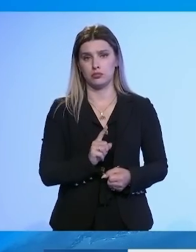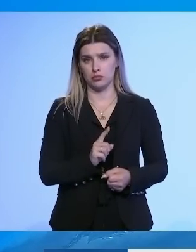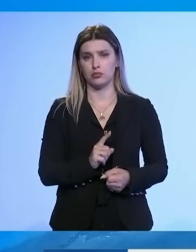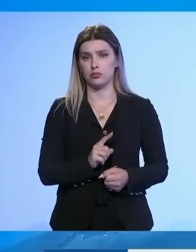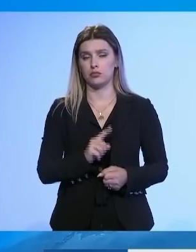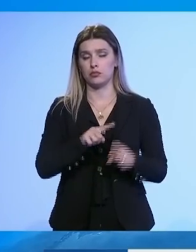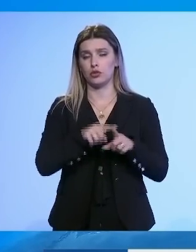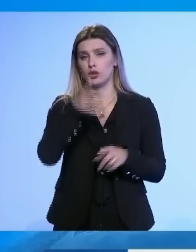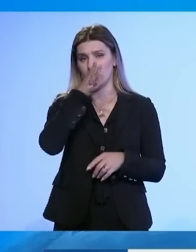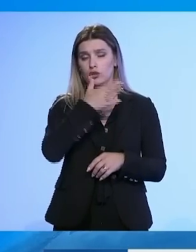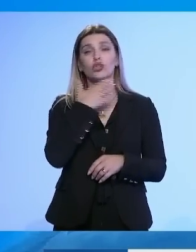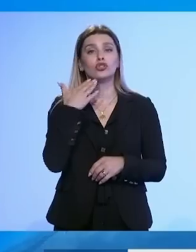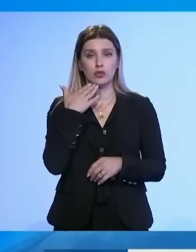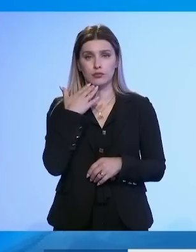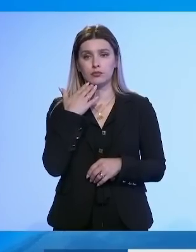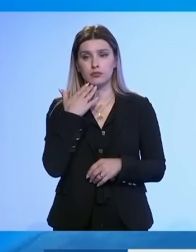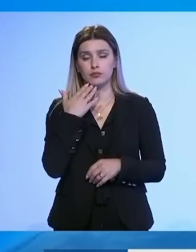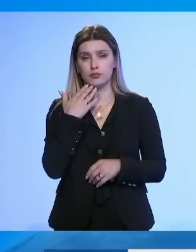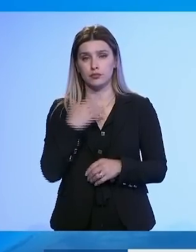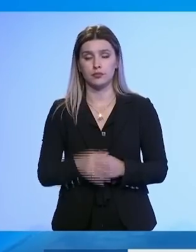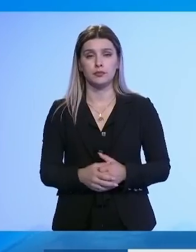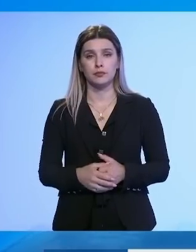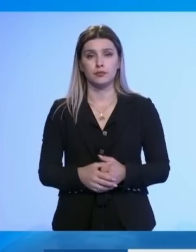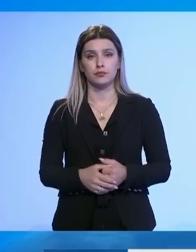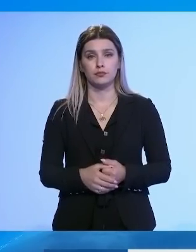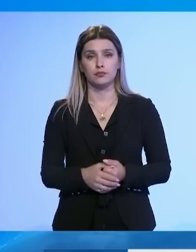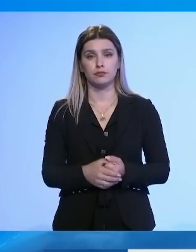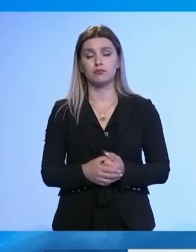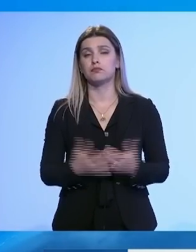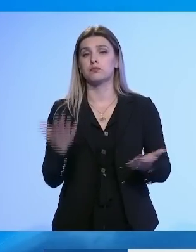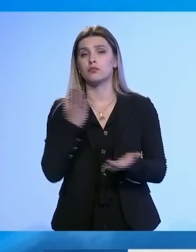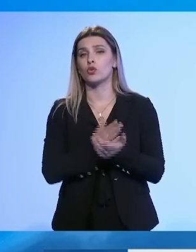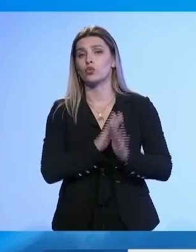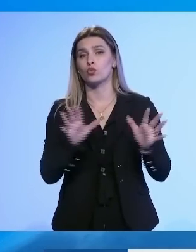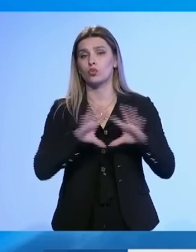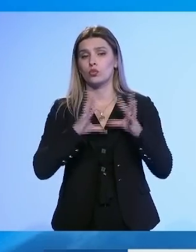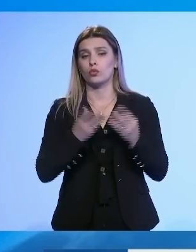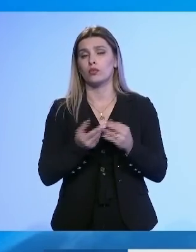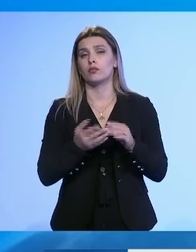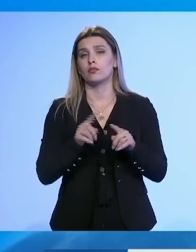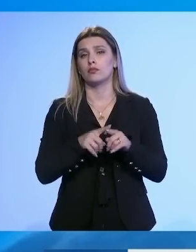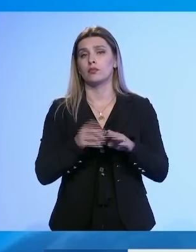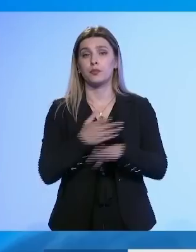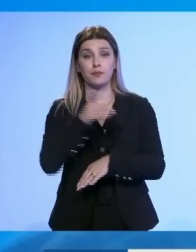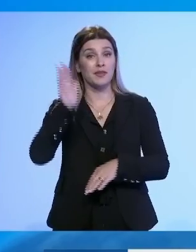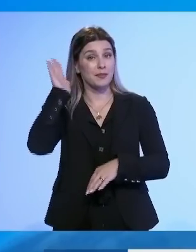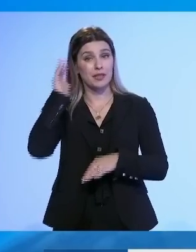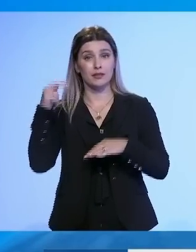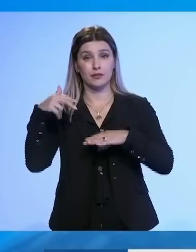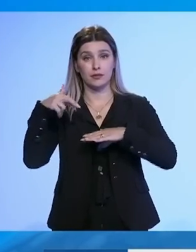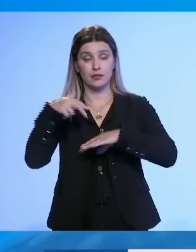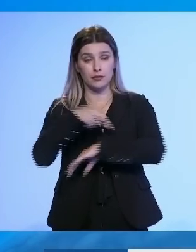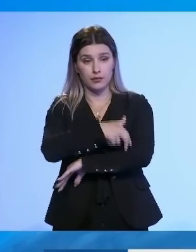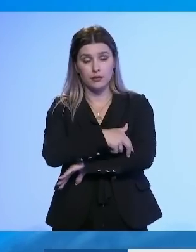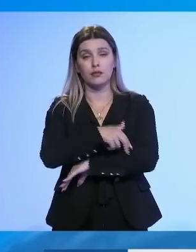keqin në të përcjelë të tijë. Të që është të ndodhe, ata e kur kaloj ministri, qa moj të